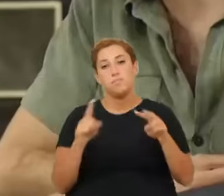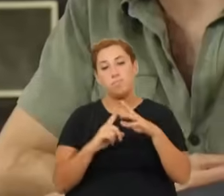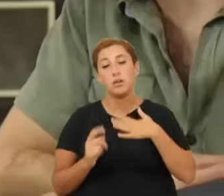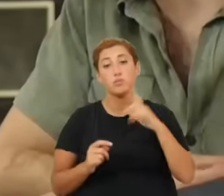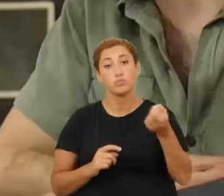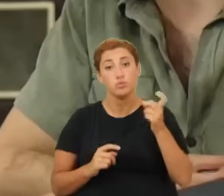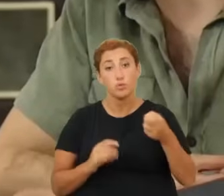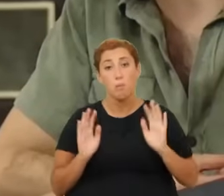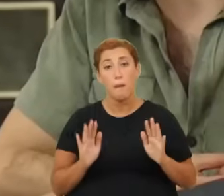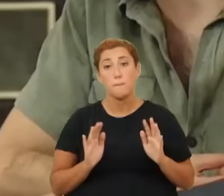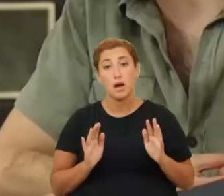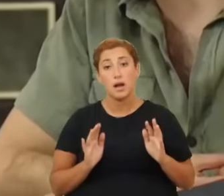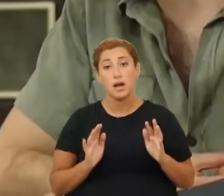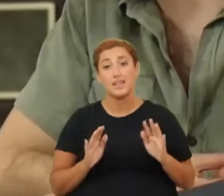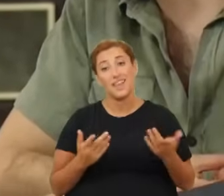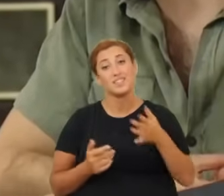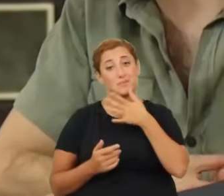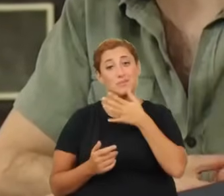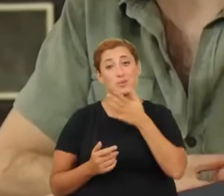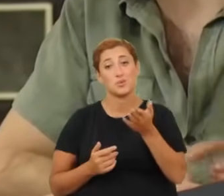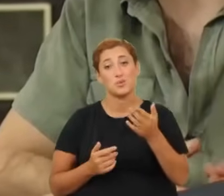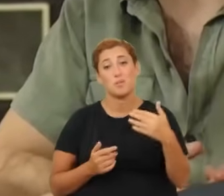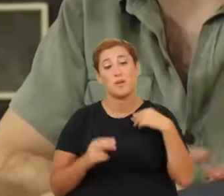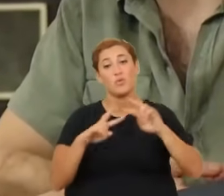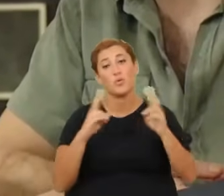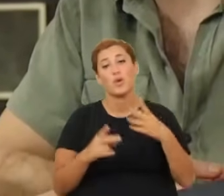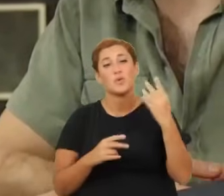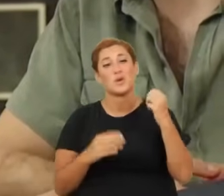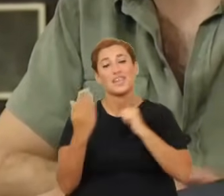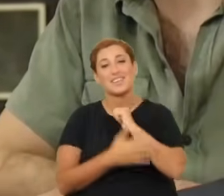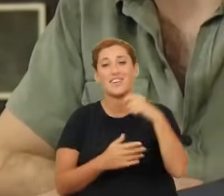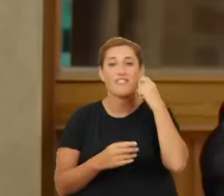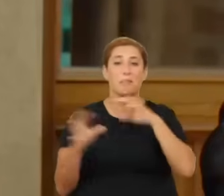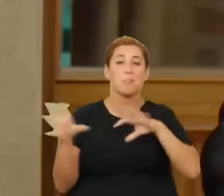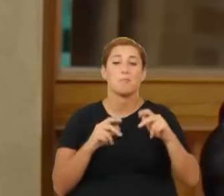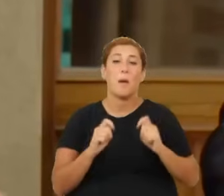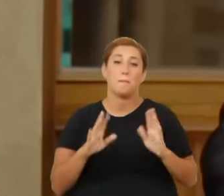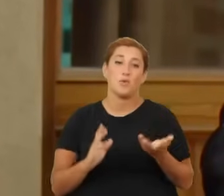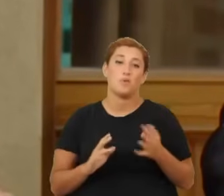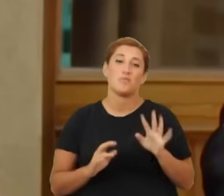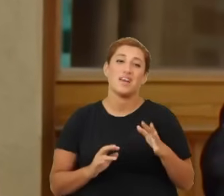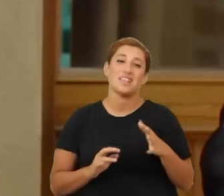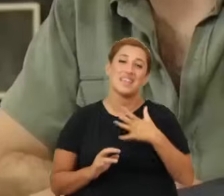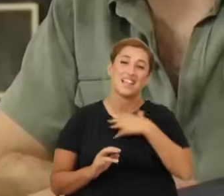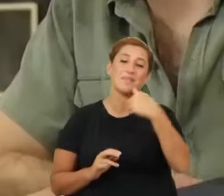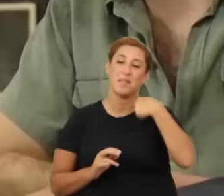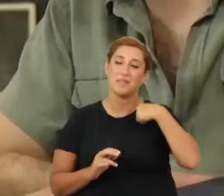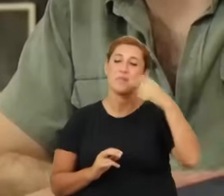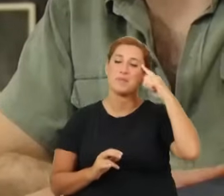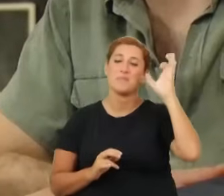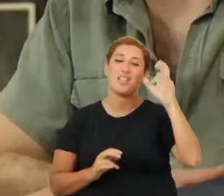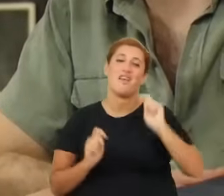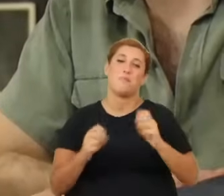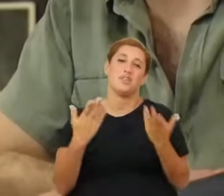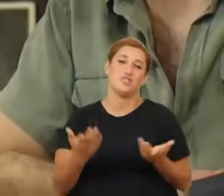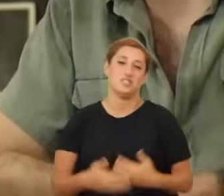bulurum tabii bulmasına da. Yani biliyorsun ben dükkanda pek öyle şeyler bulundurmuyorum. Ya kendinin de benim de başımı belaya